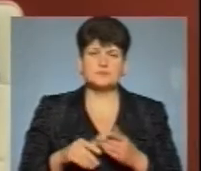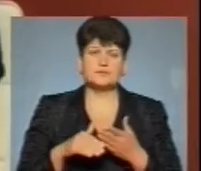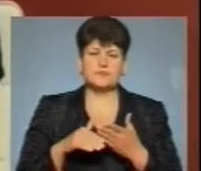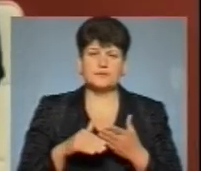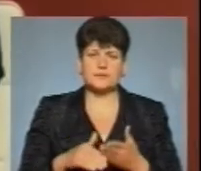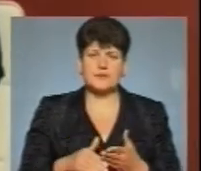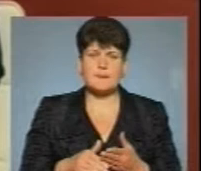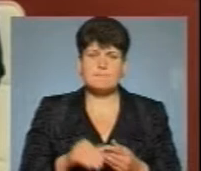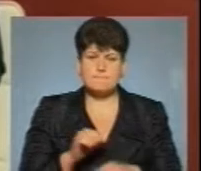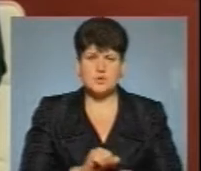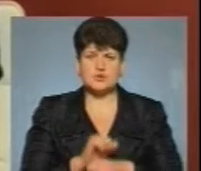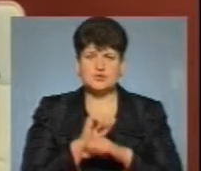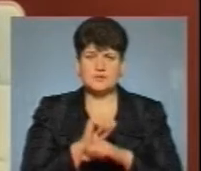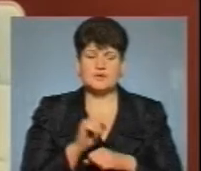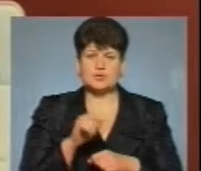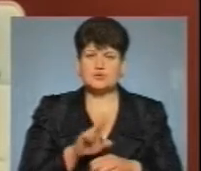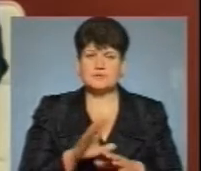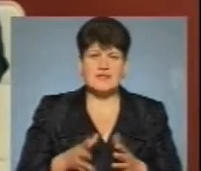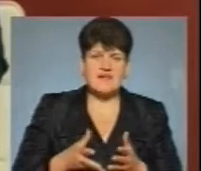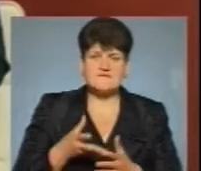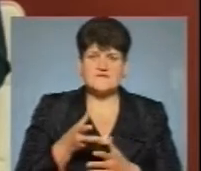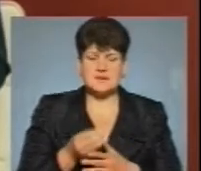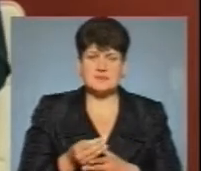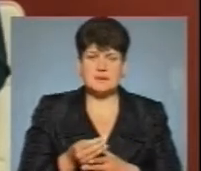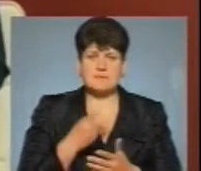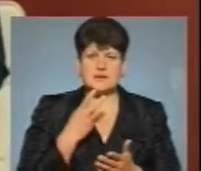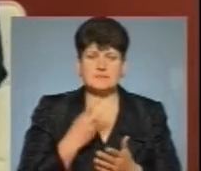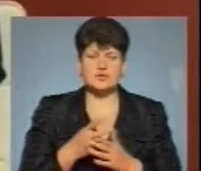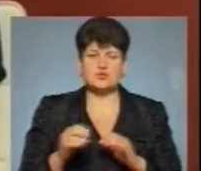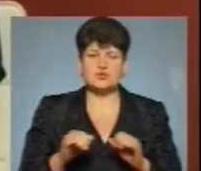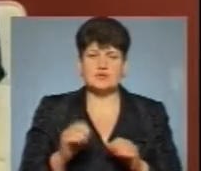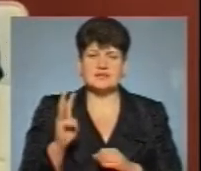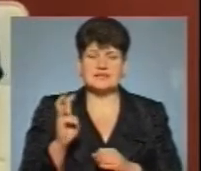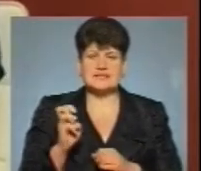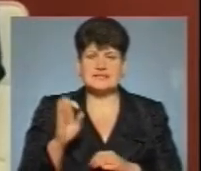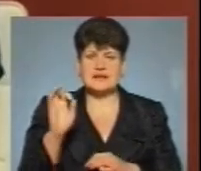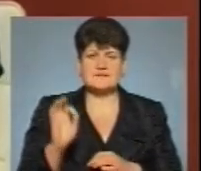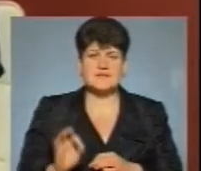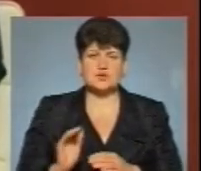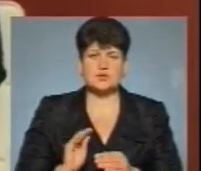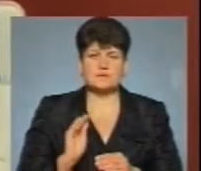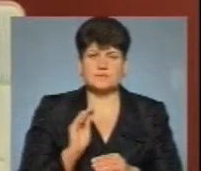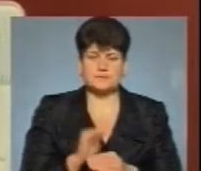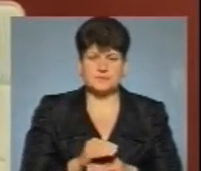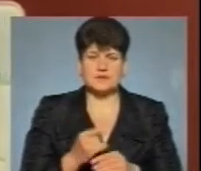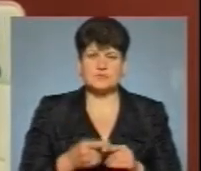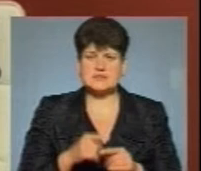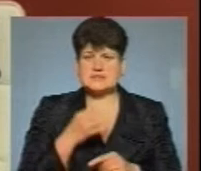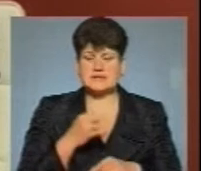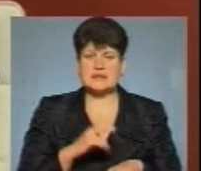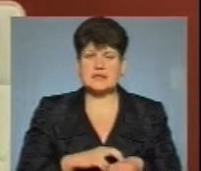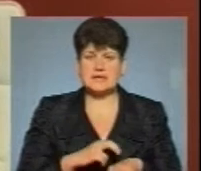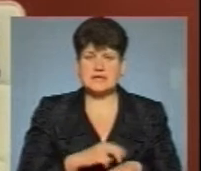допомоги протестували через те, що їм не виплатили передбаченої урядом 300% доплати. Про це повідомила лікарка